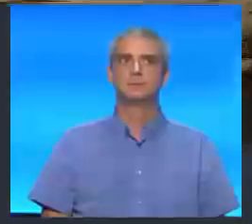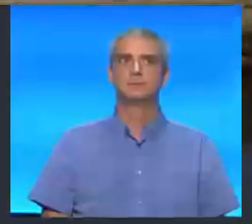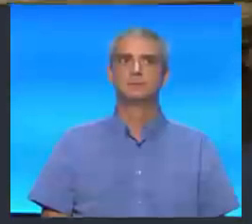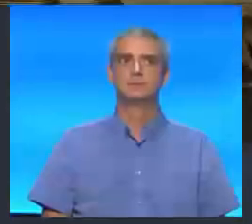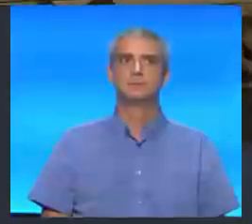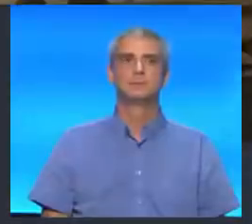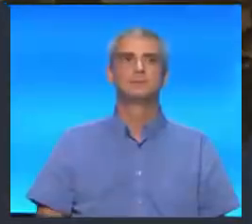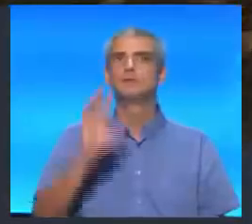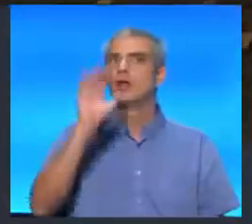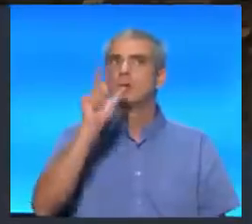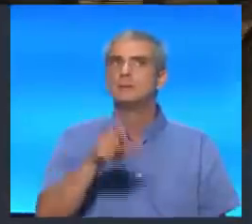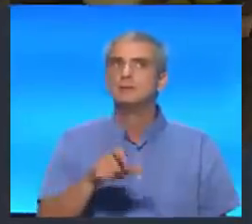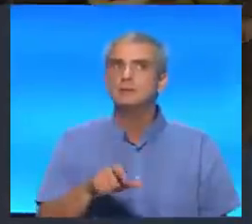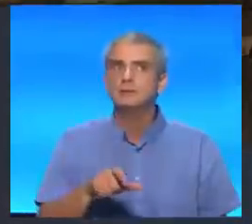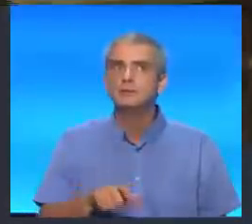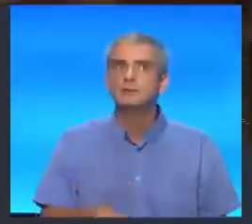שלום אדוני.